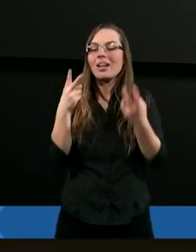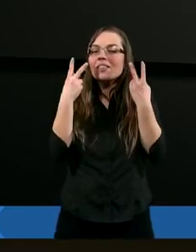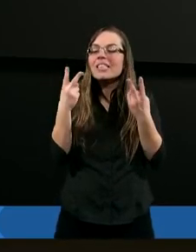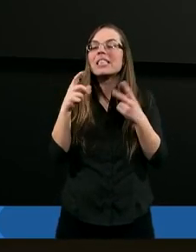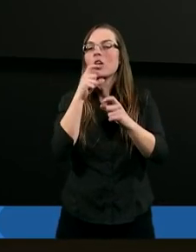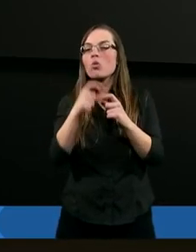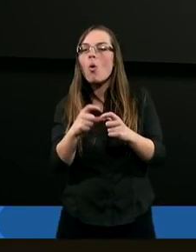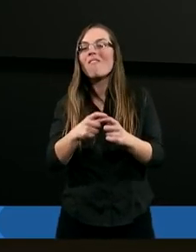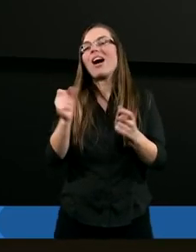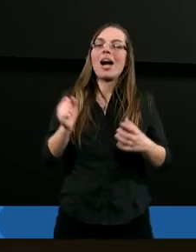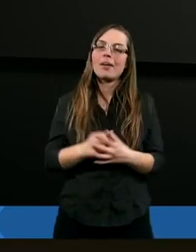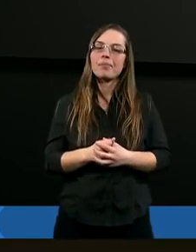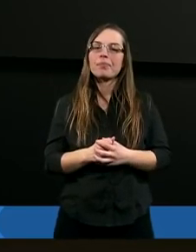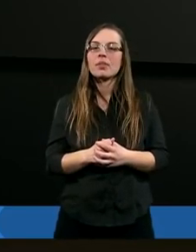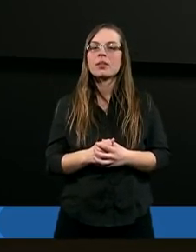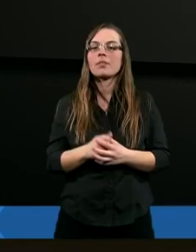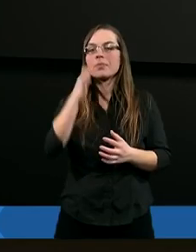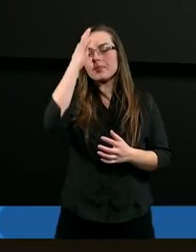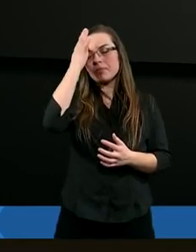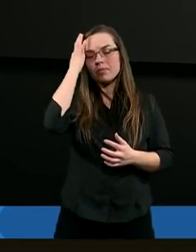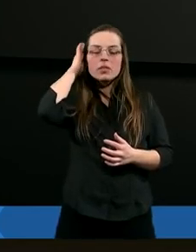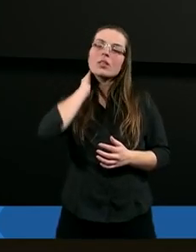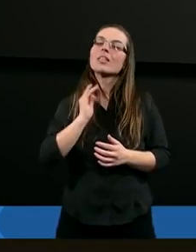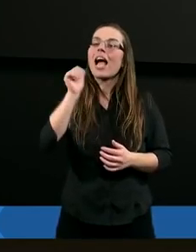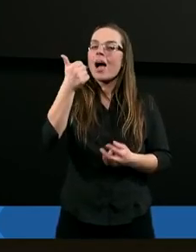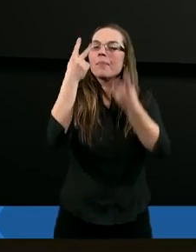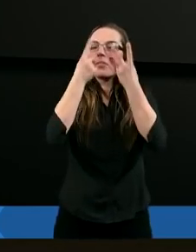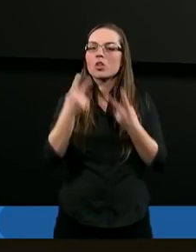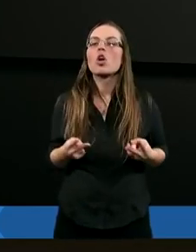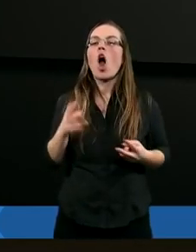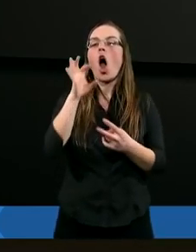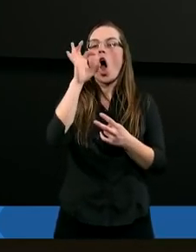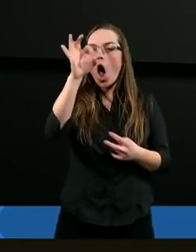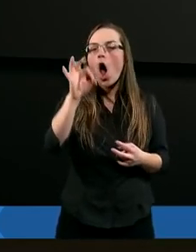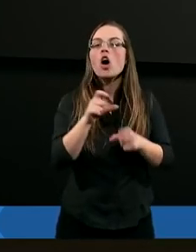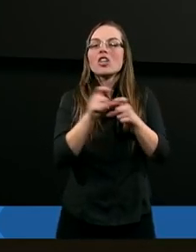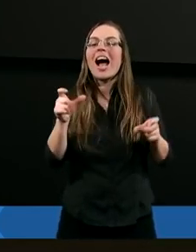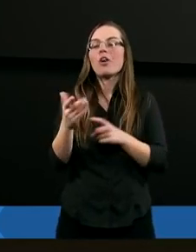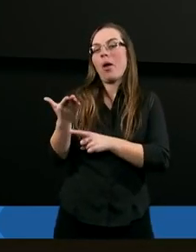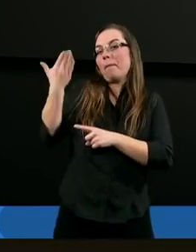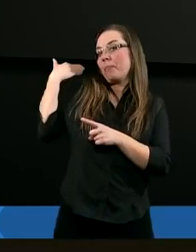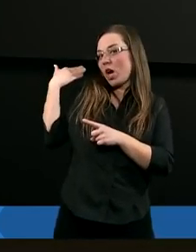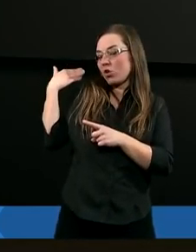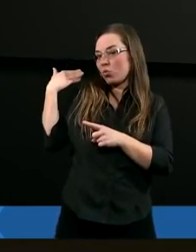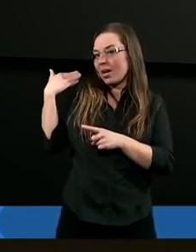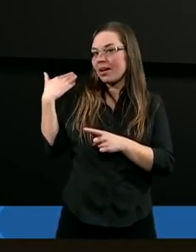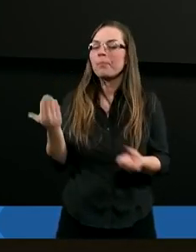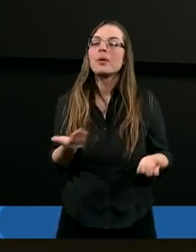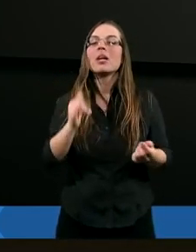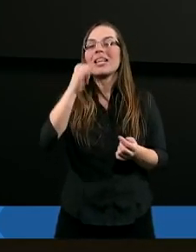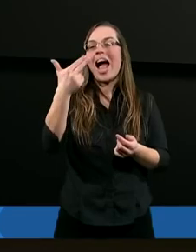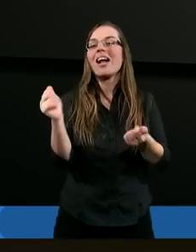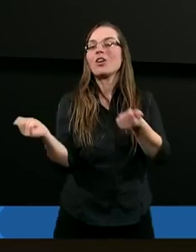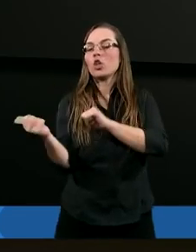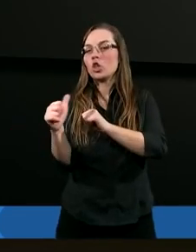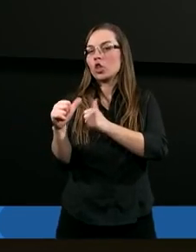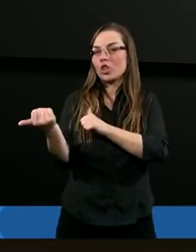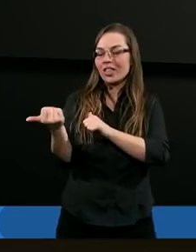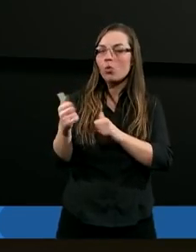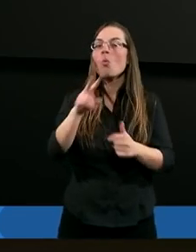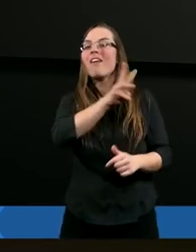czasowe. Najpierw czytaliśmy o czasie przeszłym. Jan chrzcił